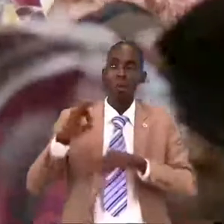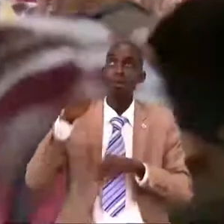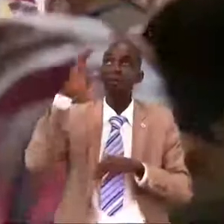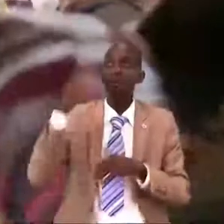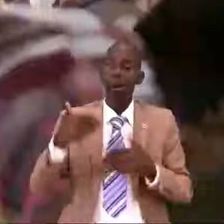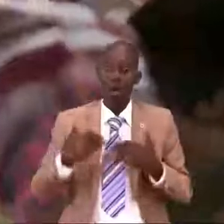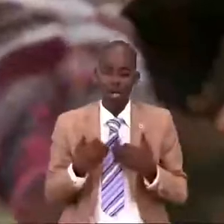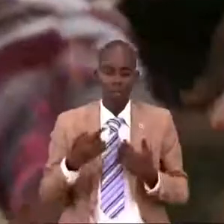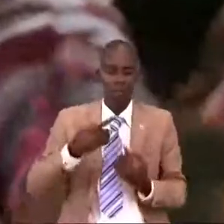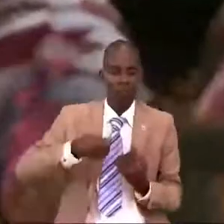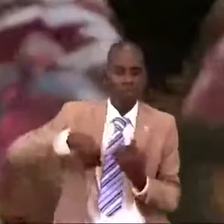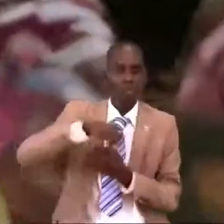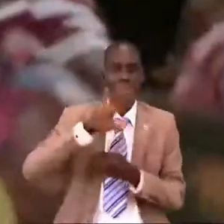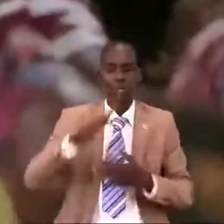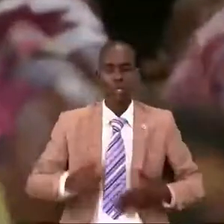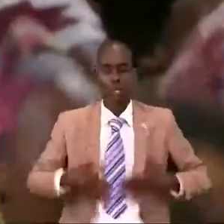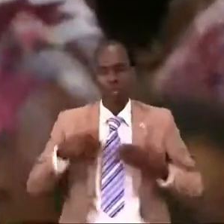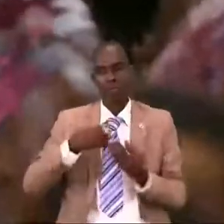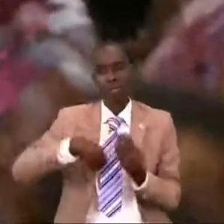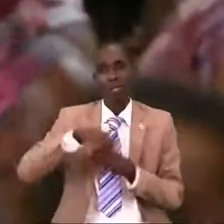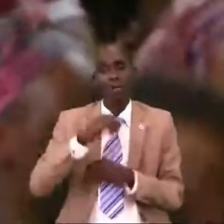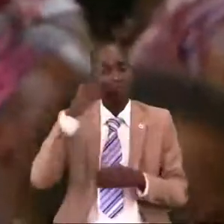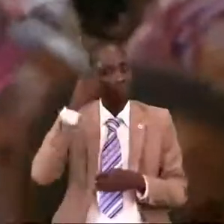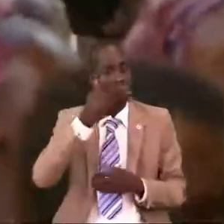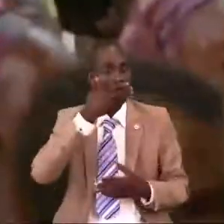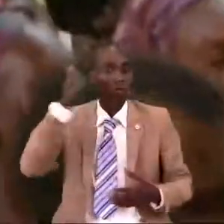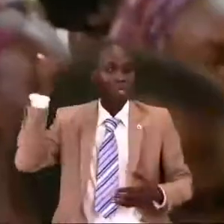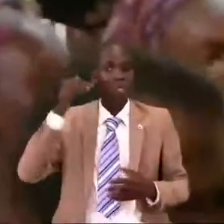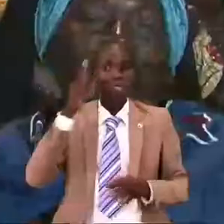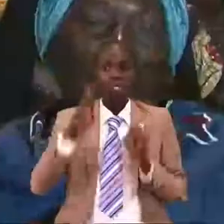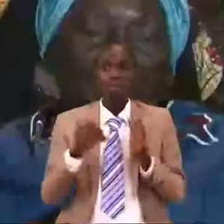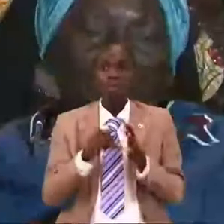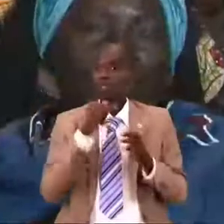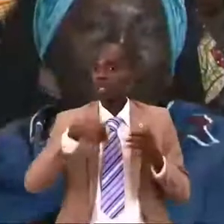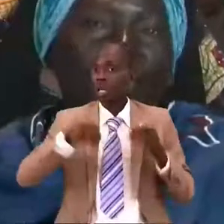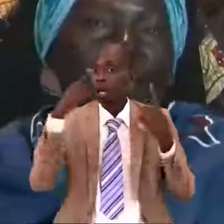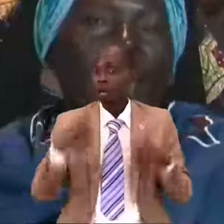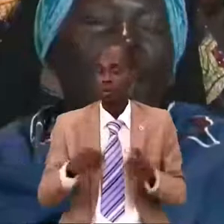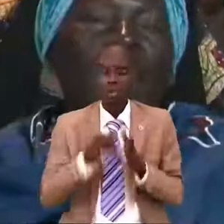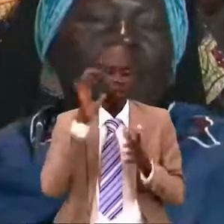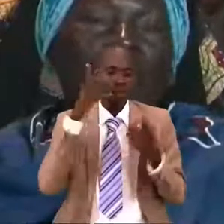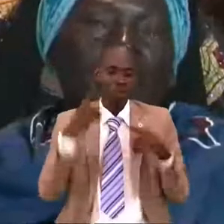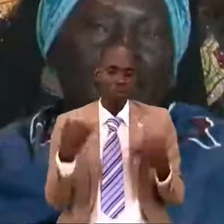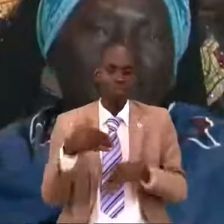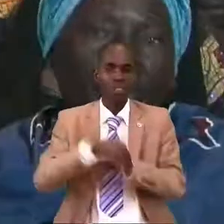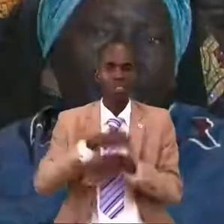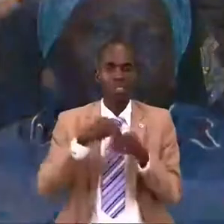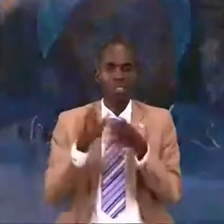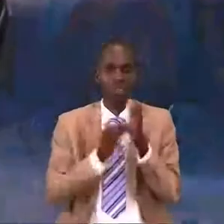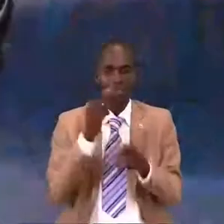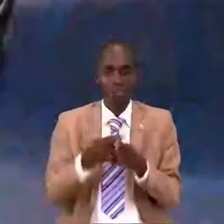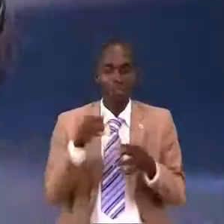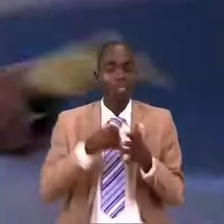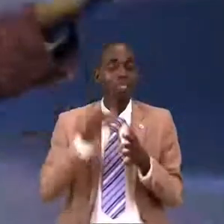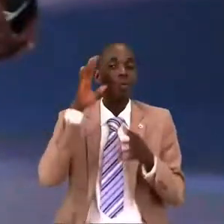arriver maintenant. Pour toi. J'ai dit pour toi. Et pour toi.